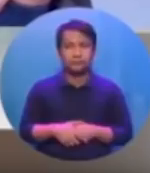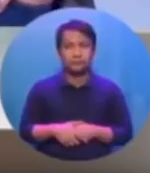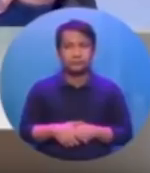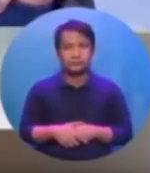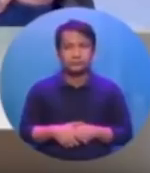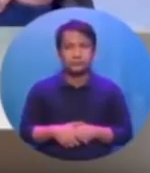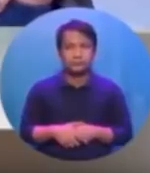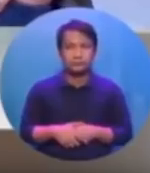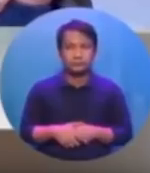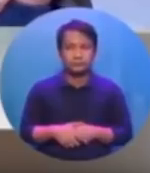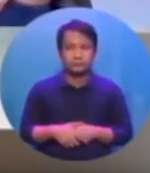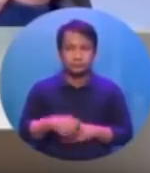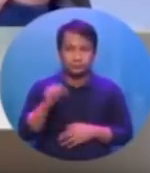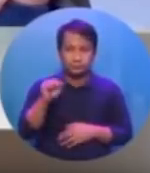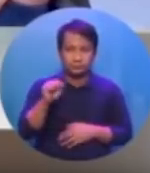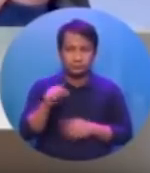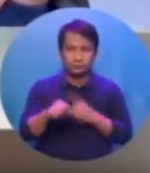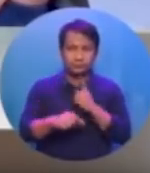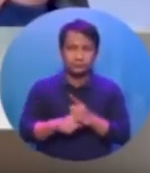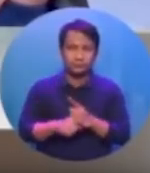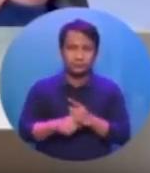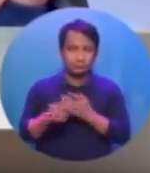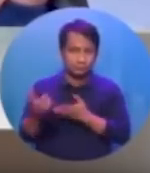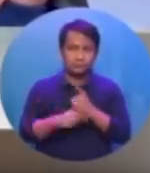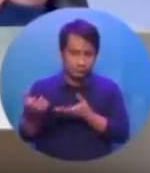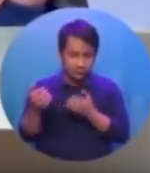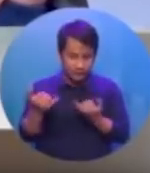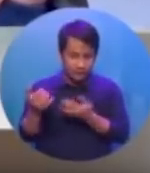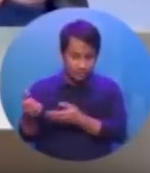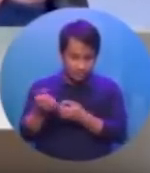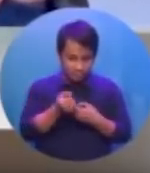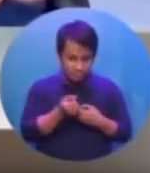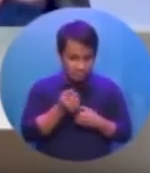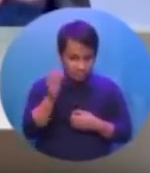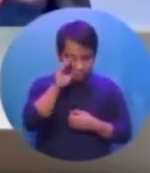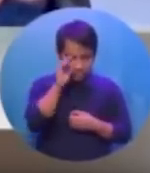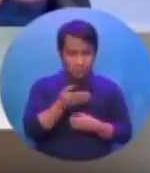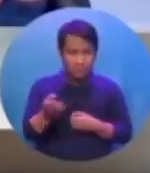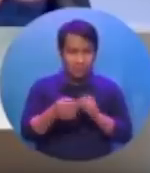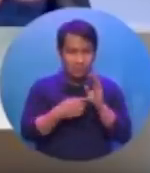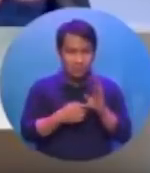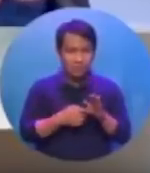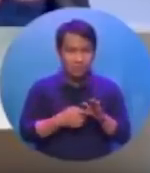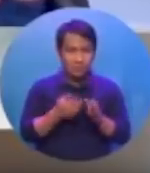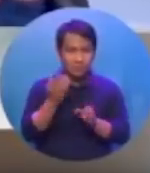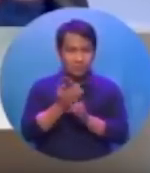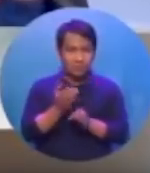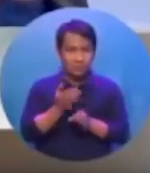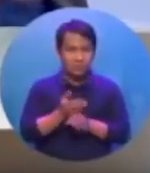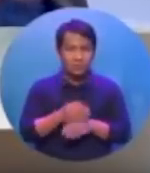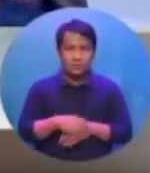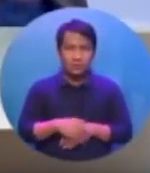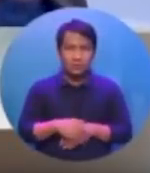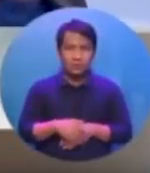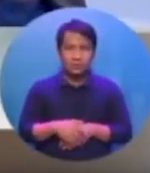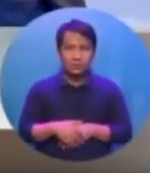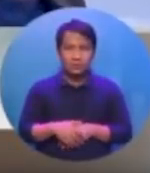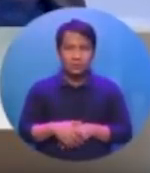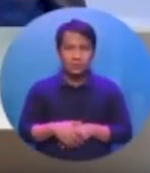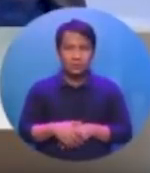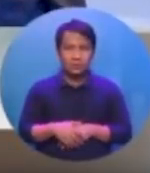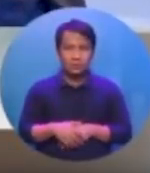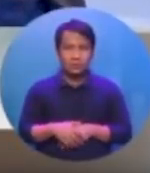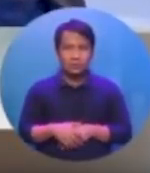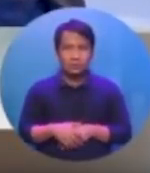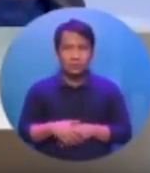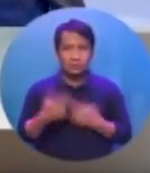muna. Okay. Okay. Kung ano namin ngayon, maghanap pa kami ng sasakyan kasi malakas ang